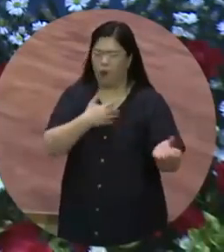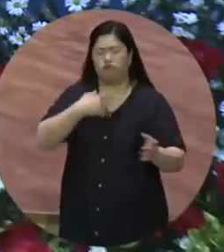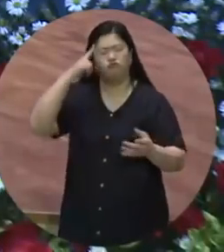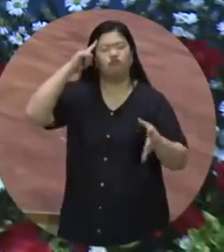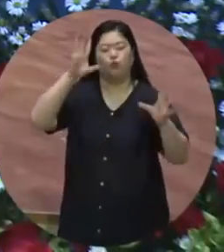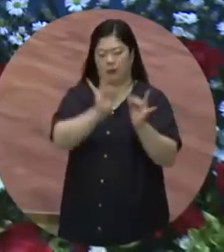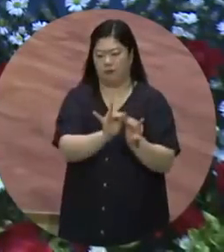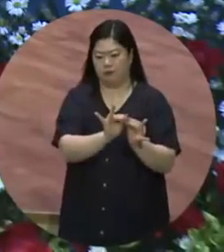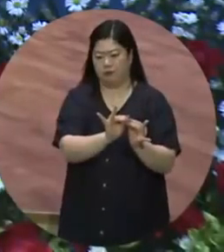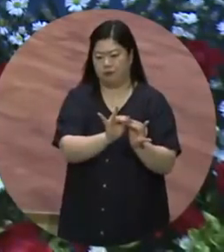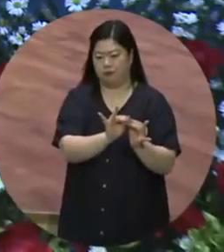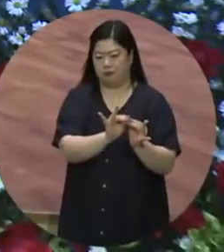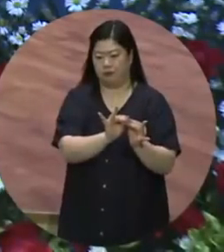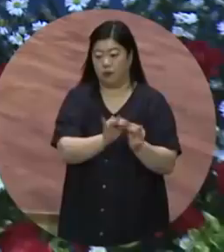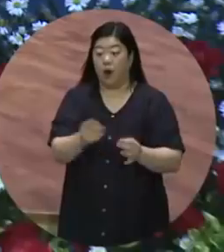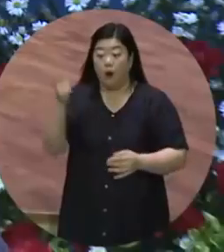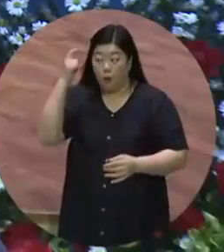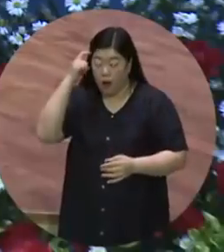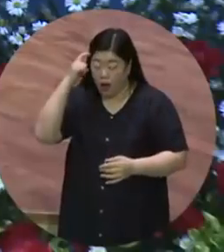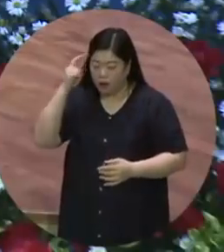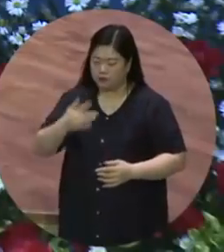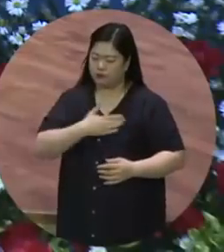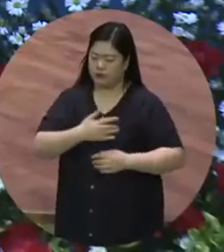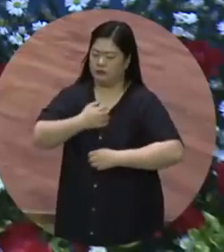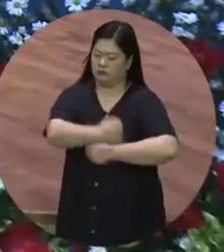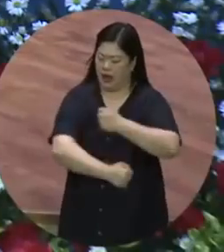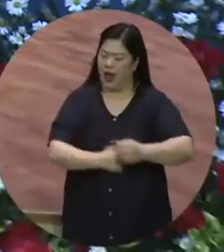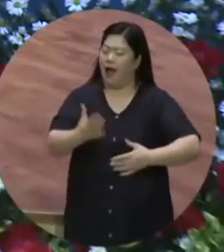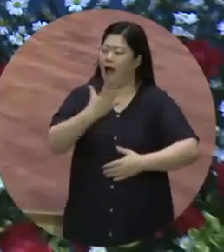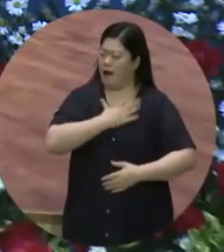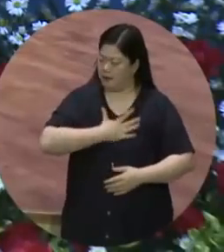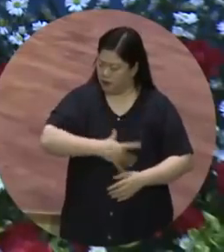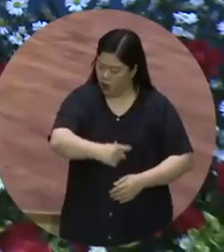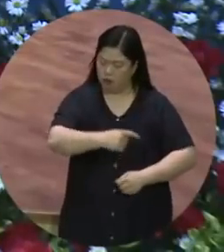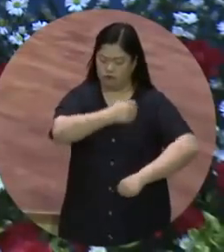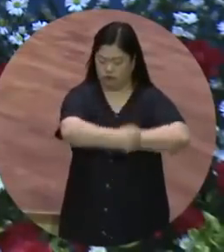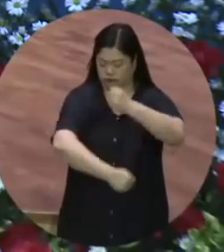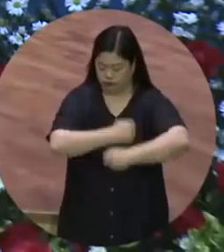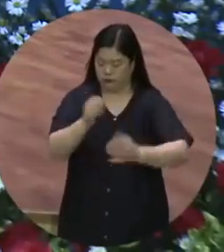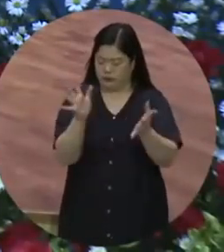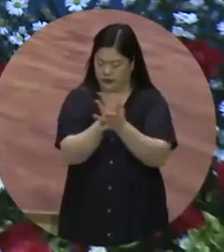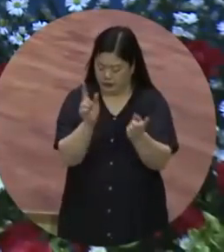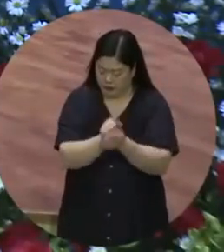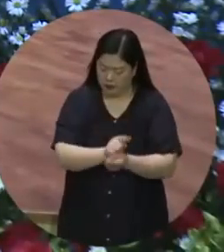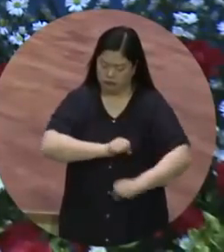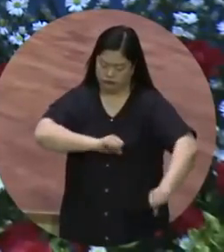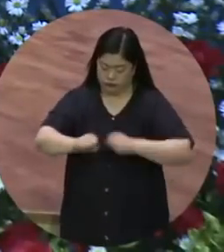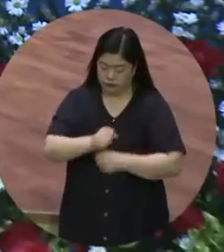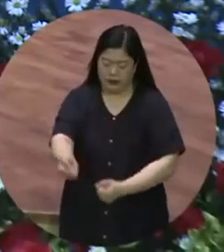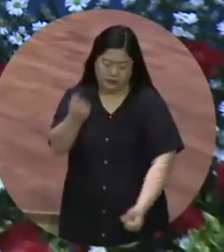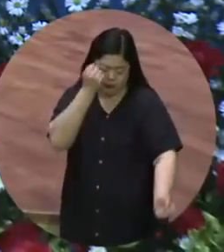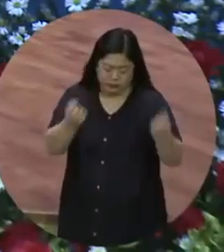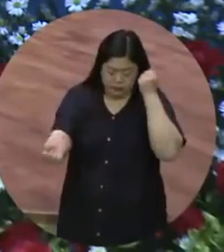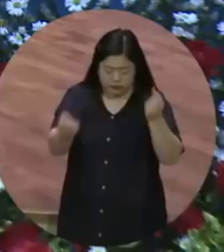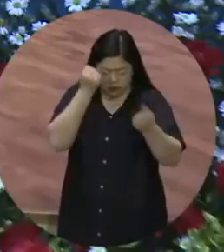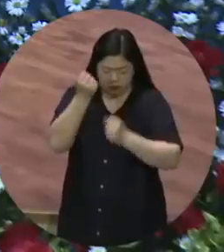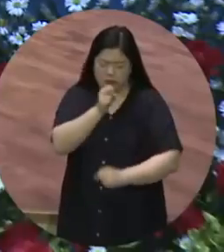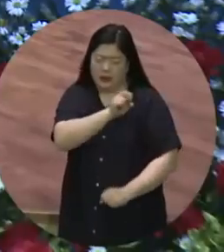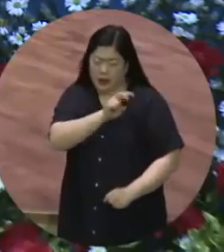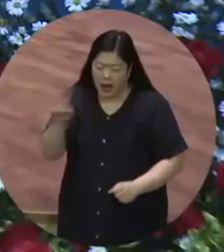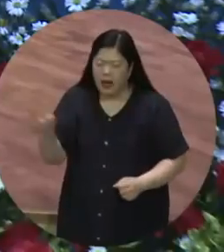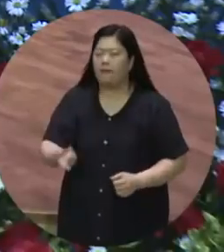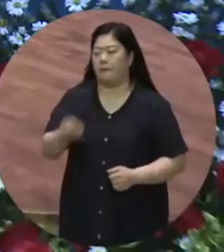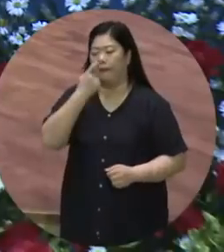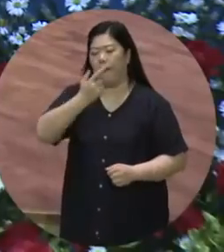그래야 그들이 일찍부터 자기 스스로 결심하는 법도 배우고 또 아이들이